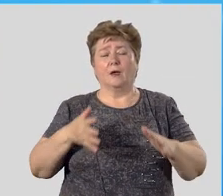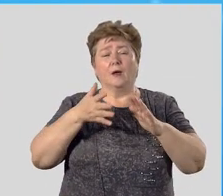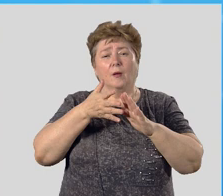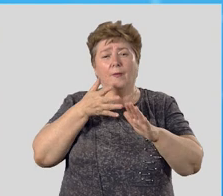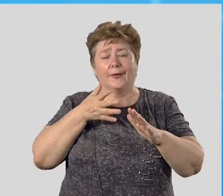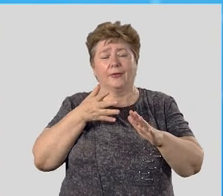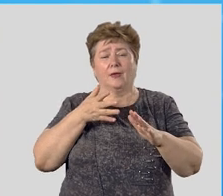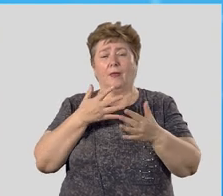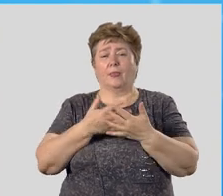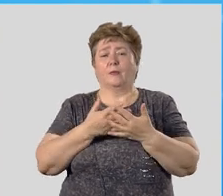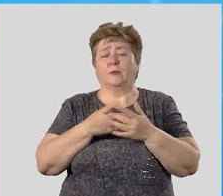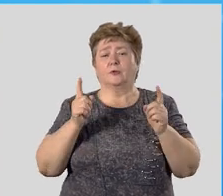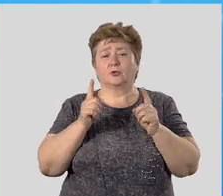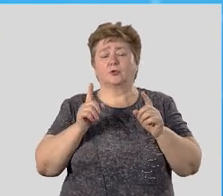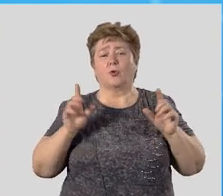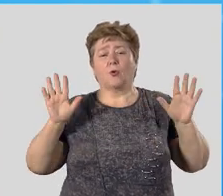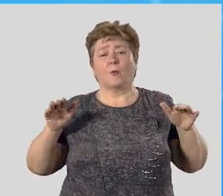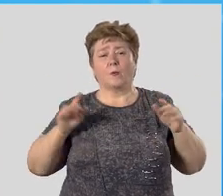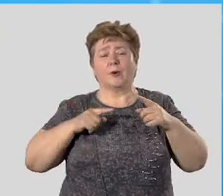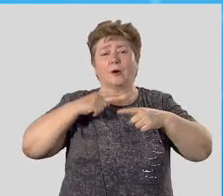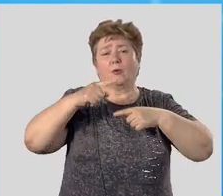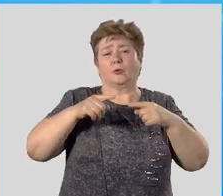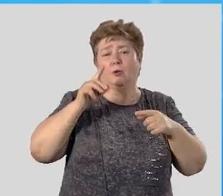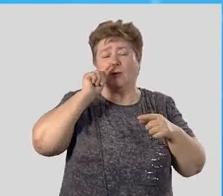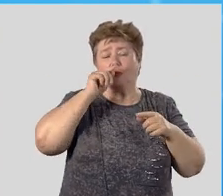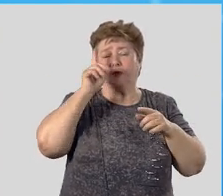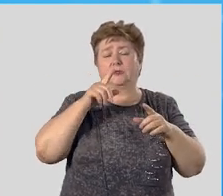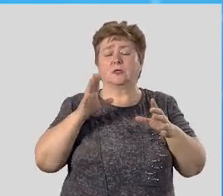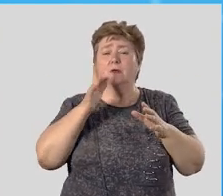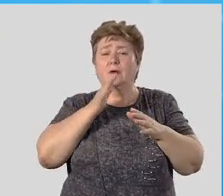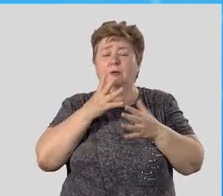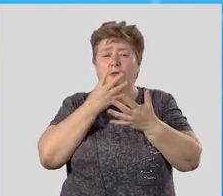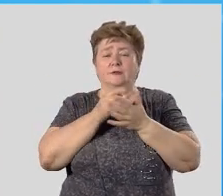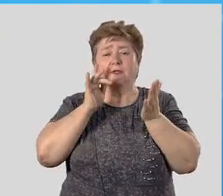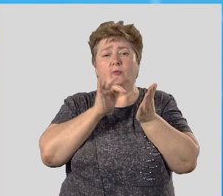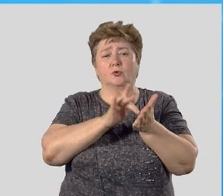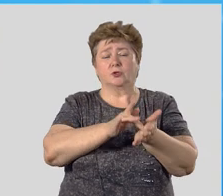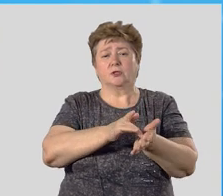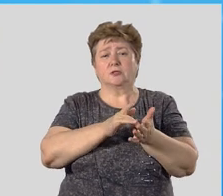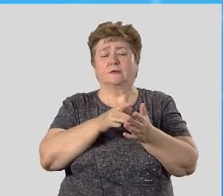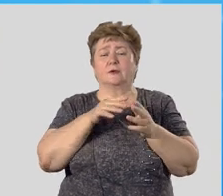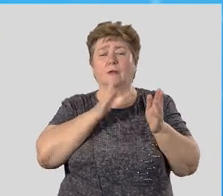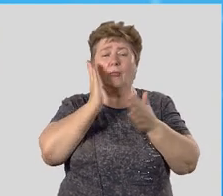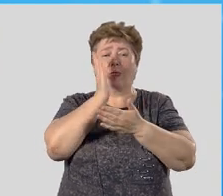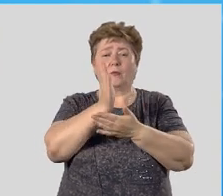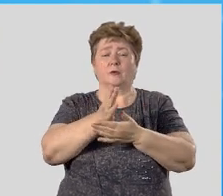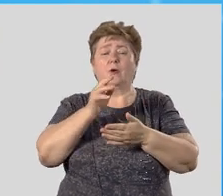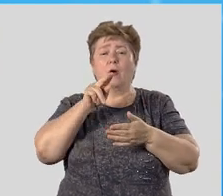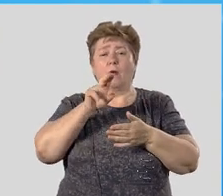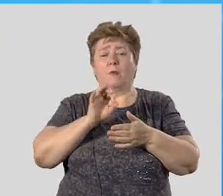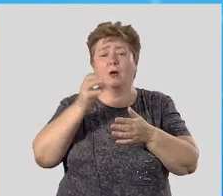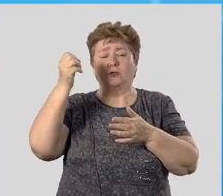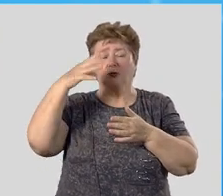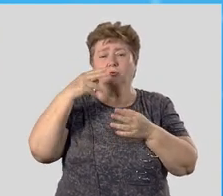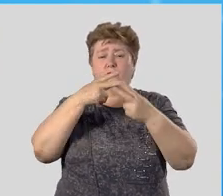Выяснено, например, что перелетные птицы во время своих путешествий ориентируются по